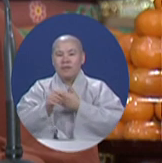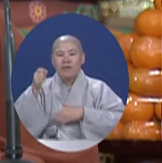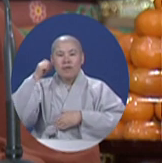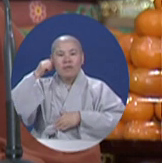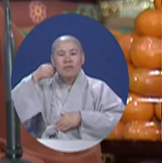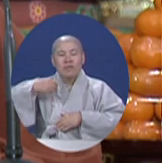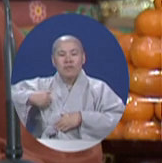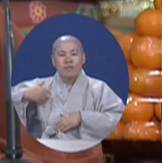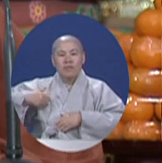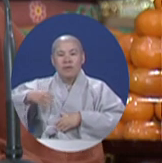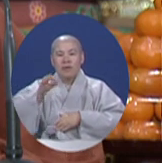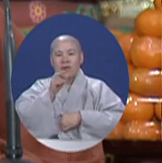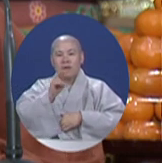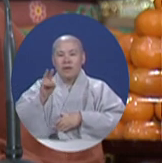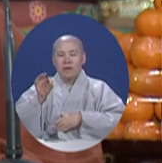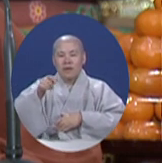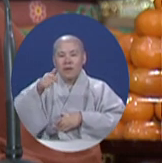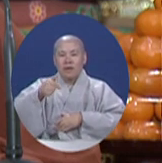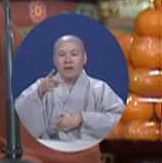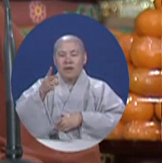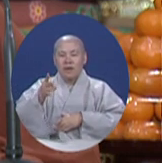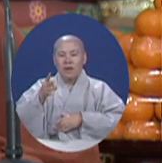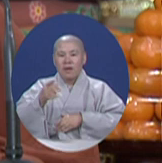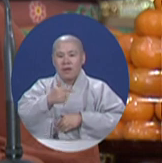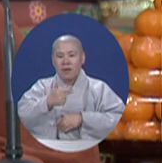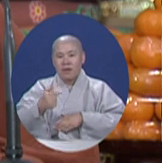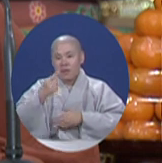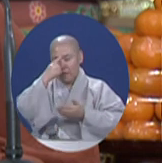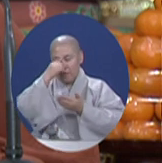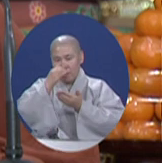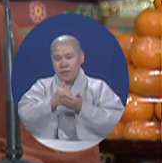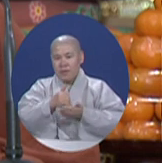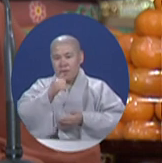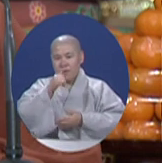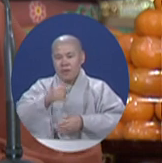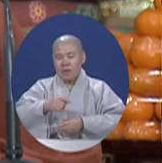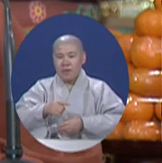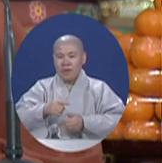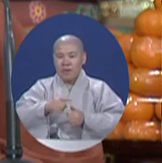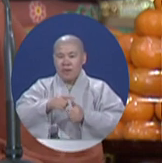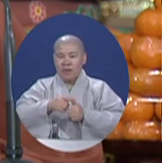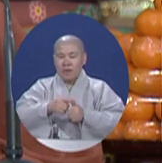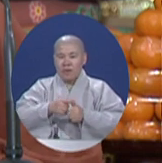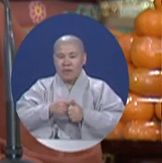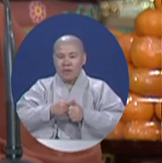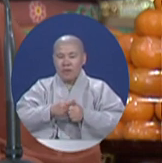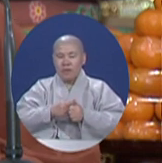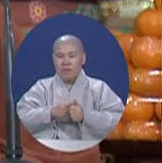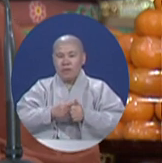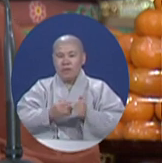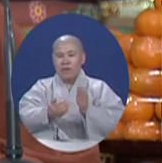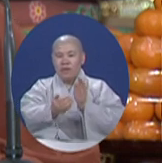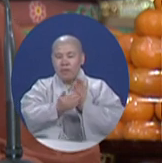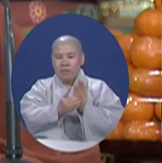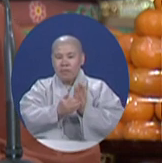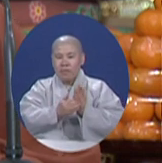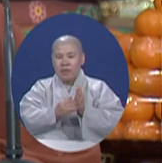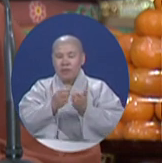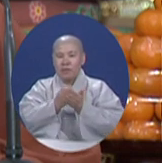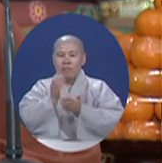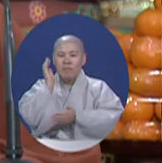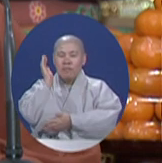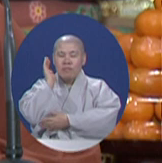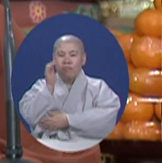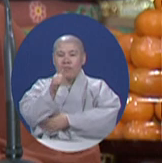중국의 양계화상이라고 하는 큰 스님이 계셨는데 그분이 스스로를 경계하는 법문이 있습니다. 이제 그